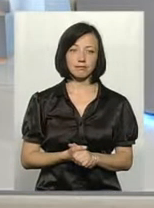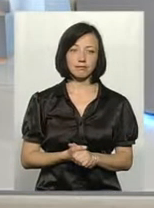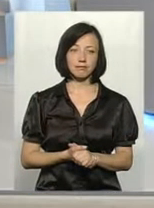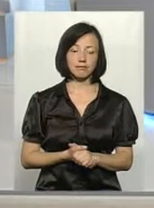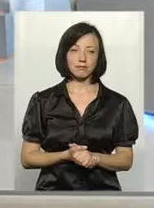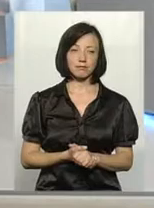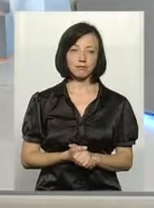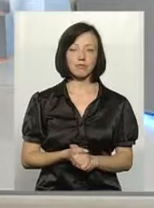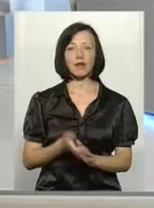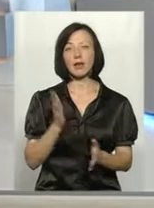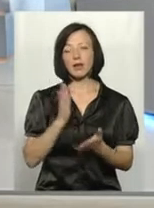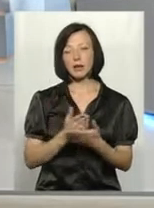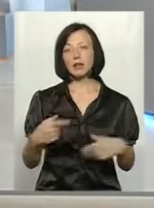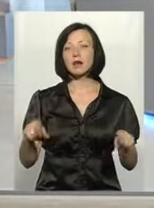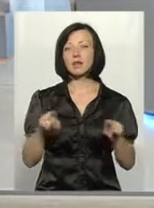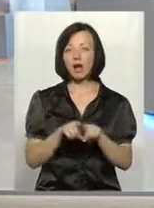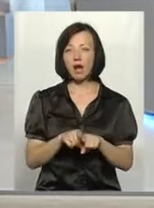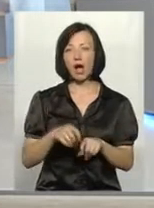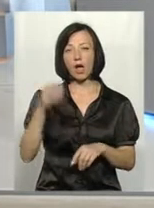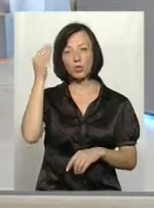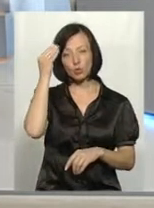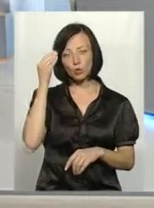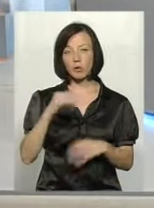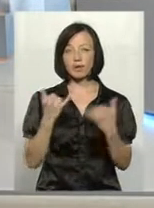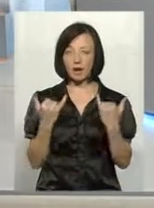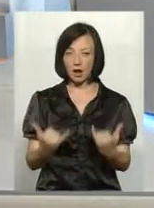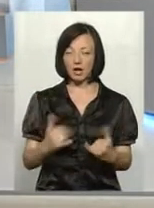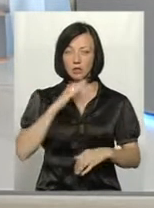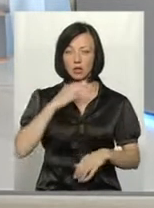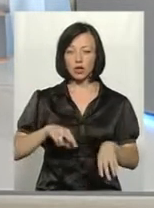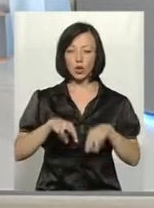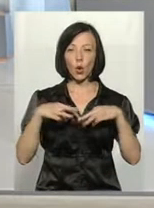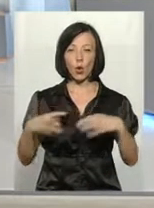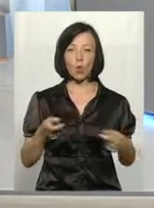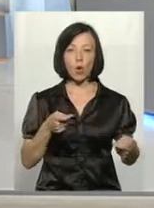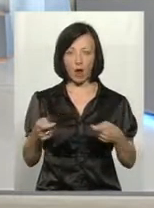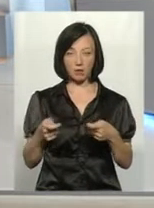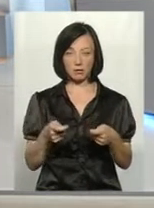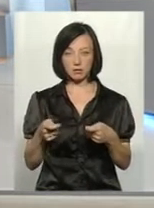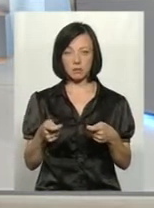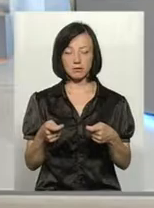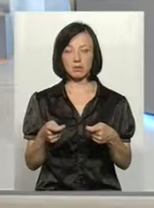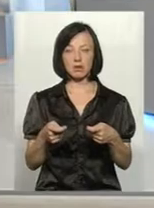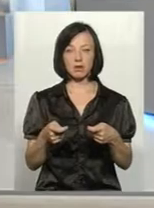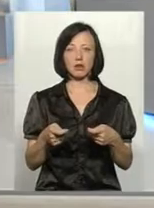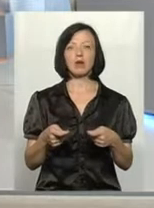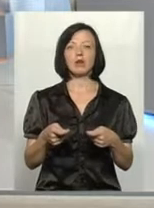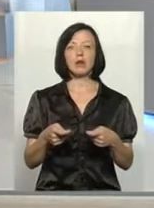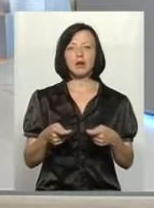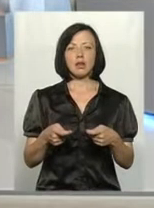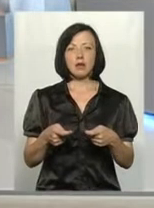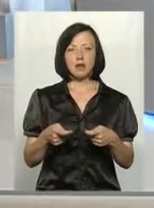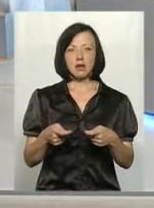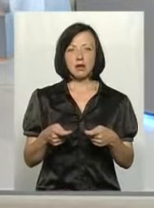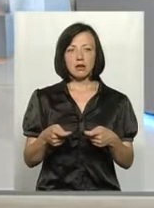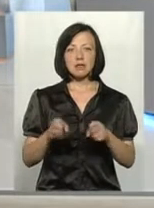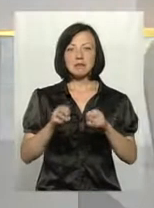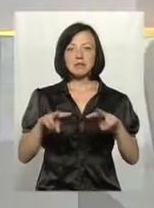Є така думка, що наразі наш уряд свідомо доводить